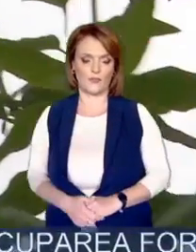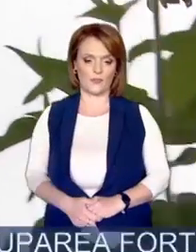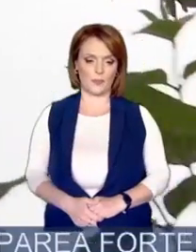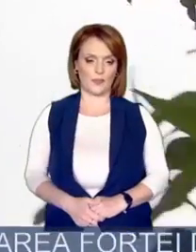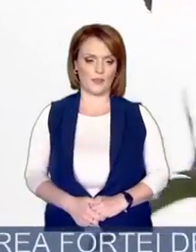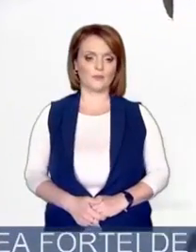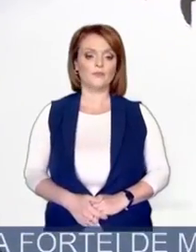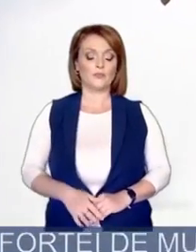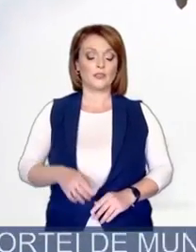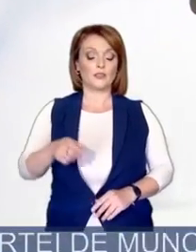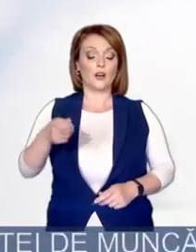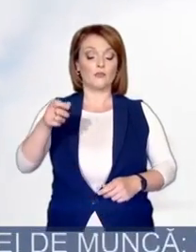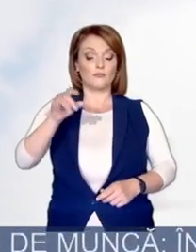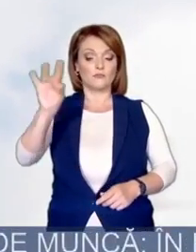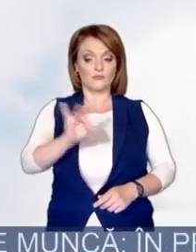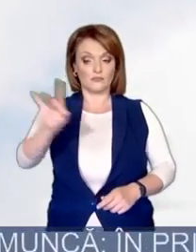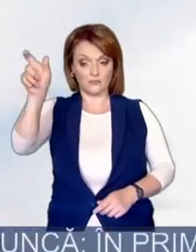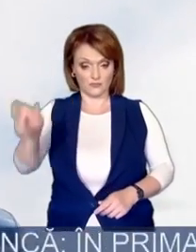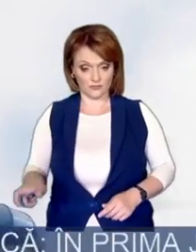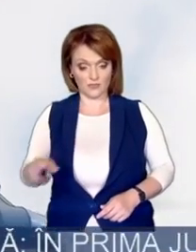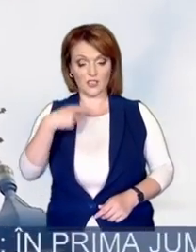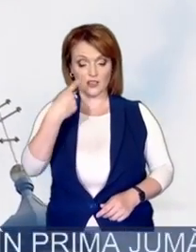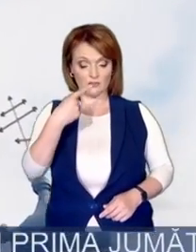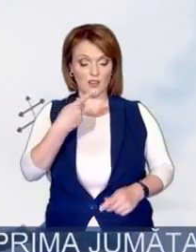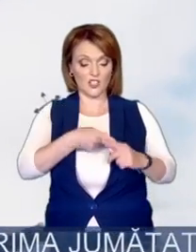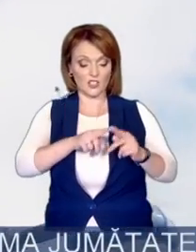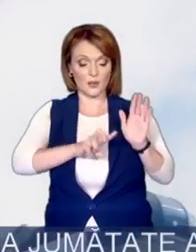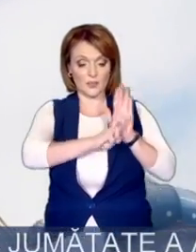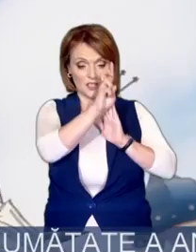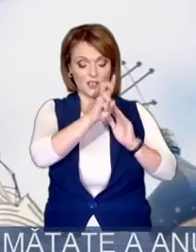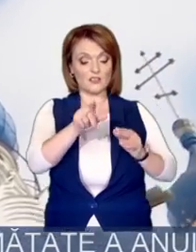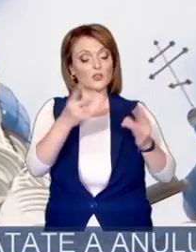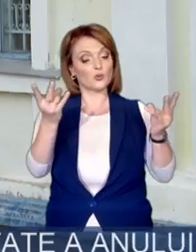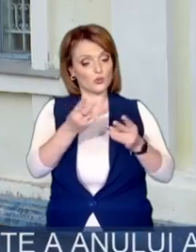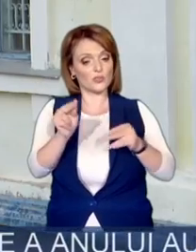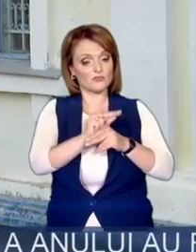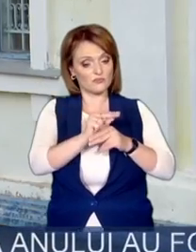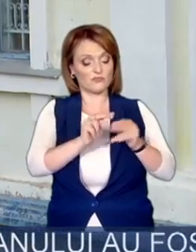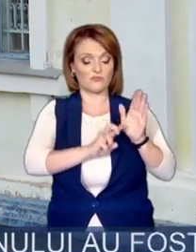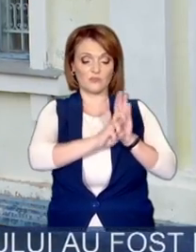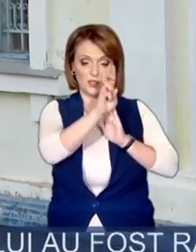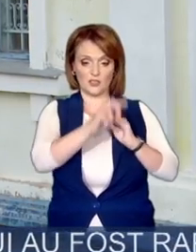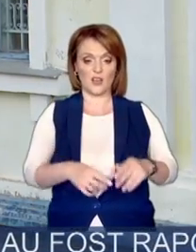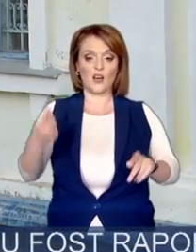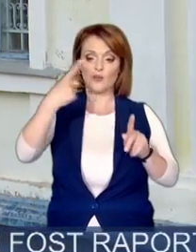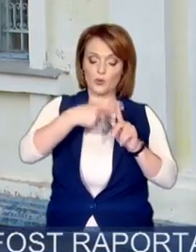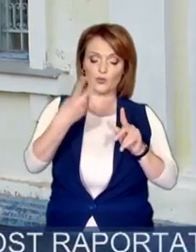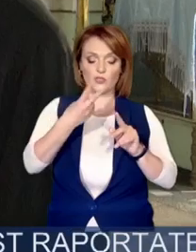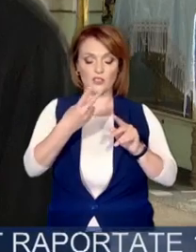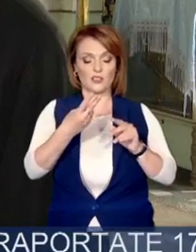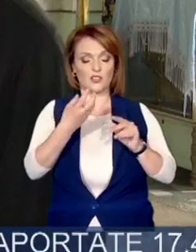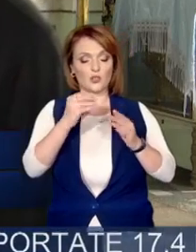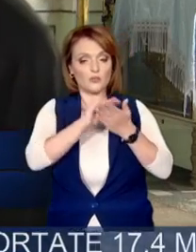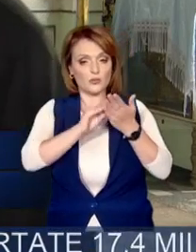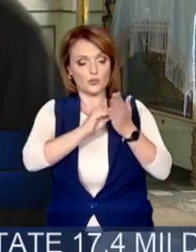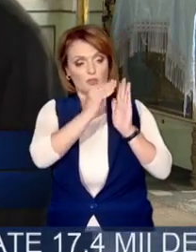Parohul bisericii susține că lăcașul are nevoie de reparație capitală, în special de zugrăvire exterioară și de pictură în interior.